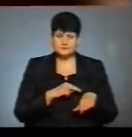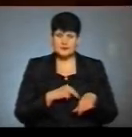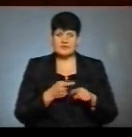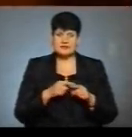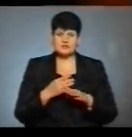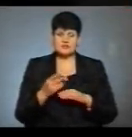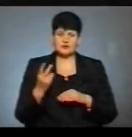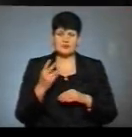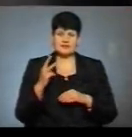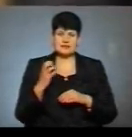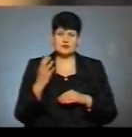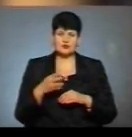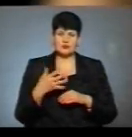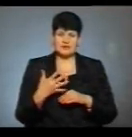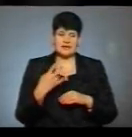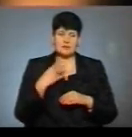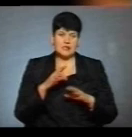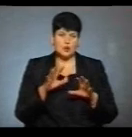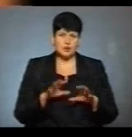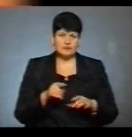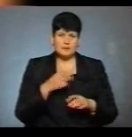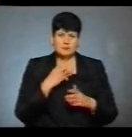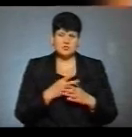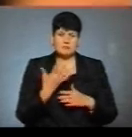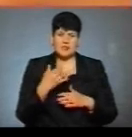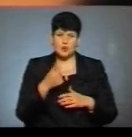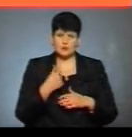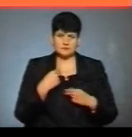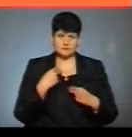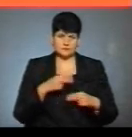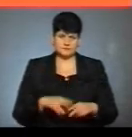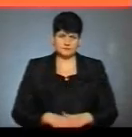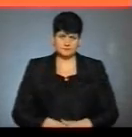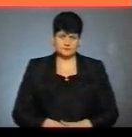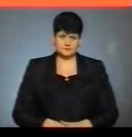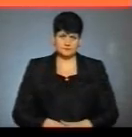статті 345 Кримінального кодексу. Вона передбачає 5 років ув'язнення.